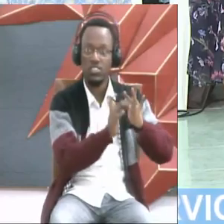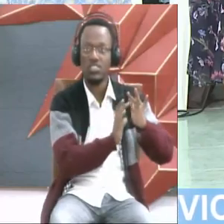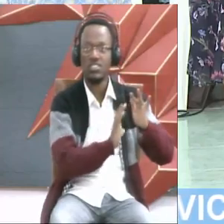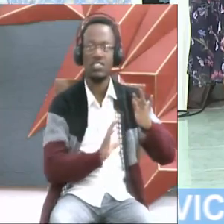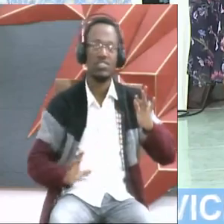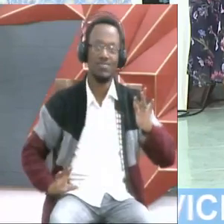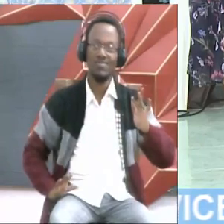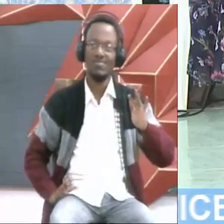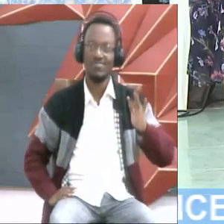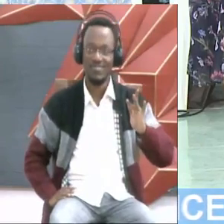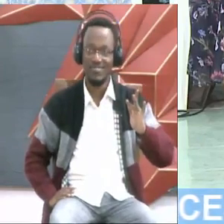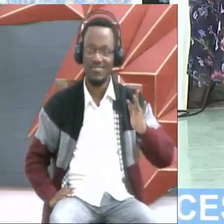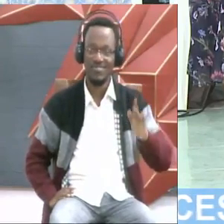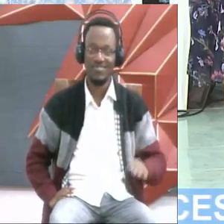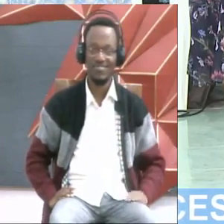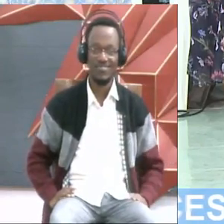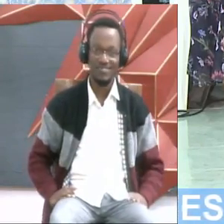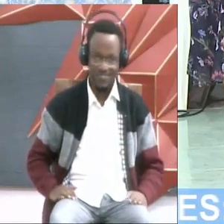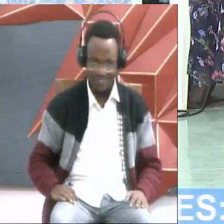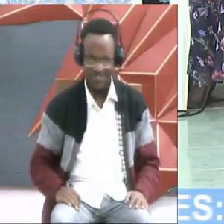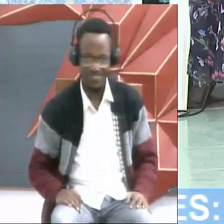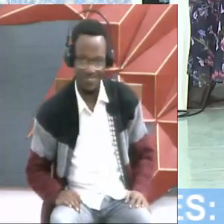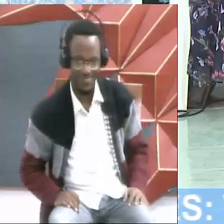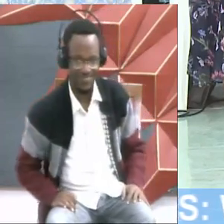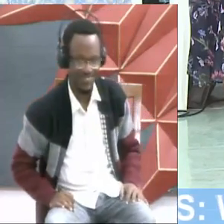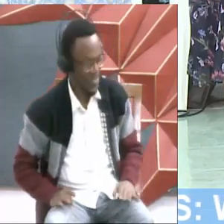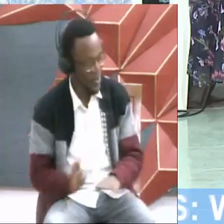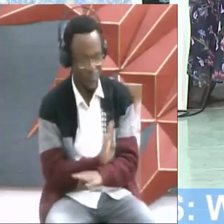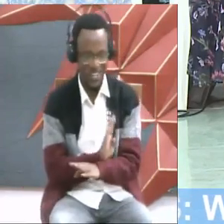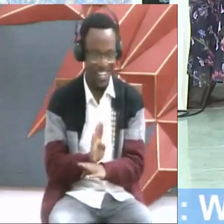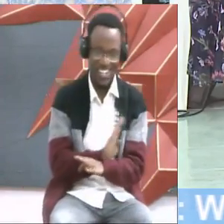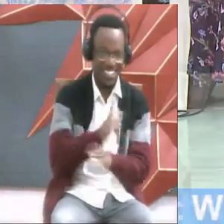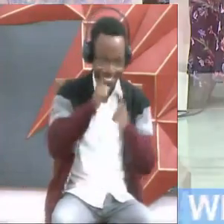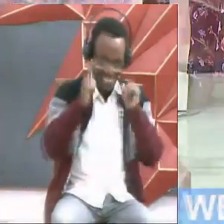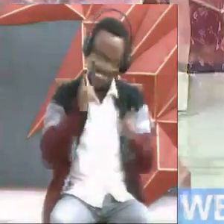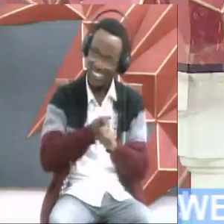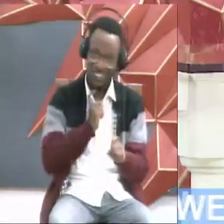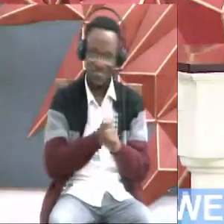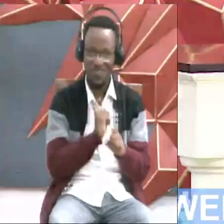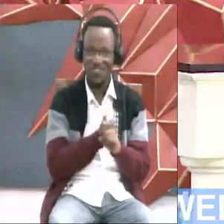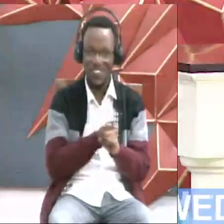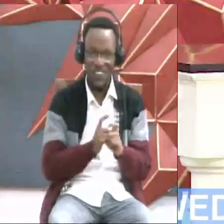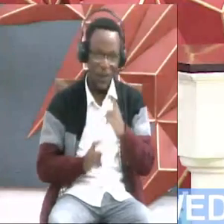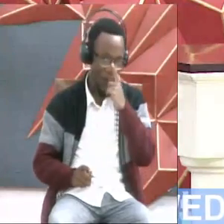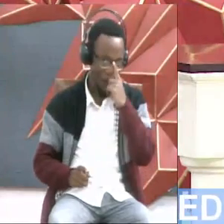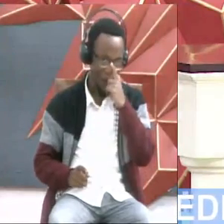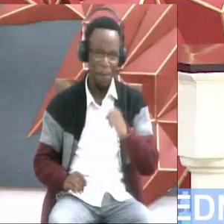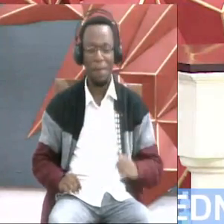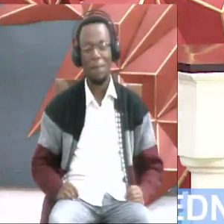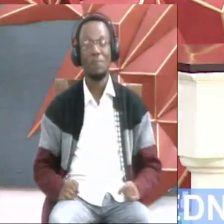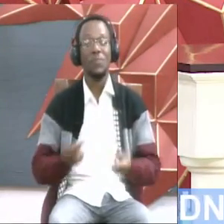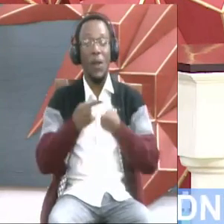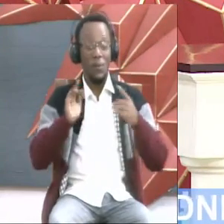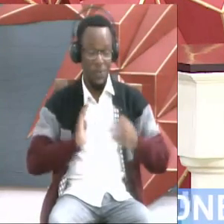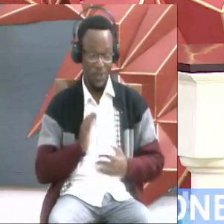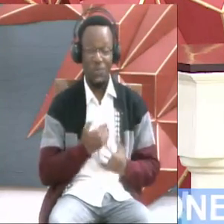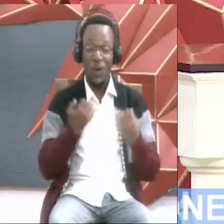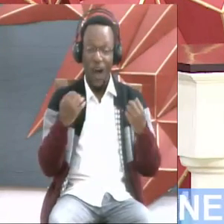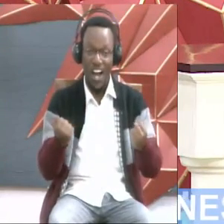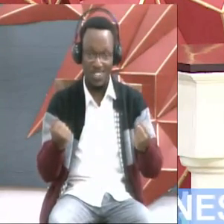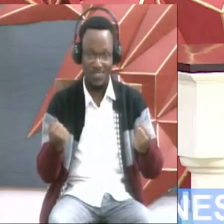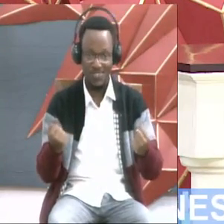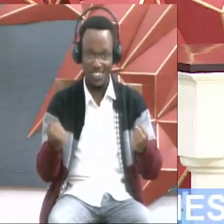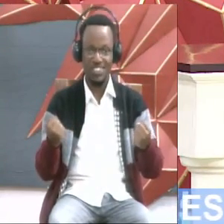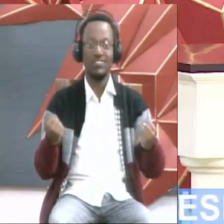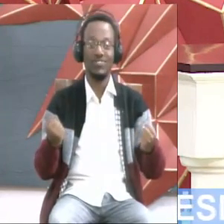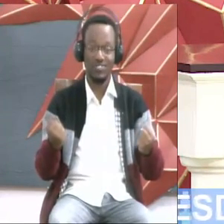Amen. Oh Imana ihimbaze. Iza gere Frère Paul ati ariko tweho dufise ibyiyumviro